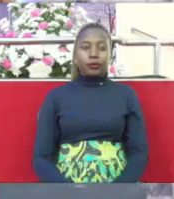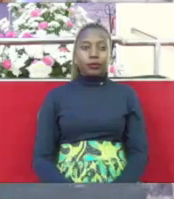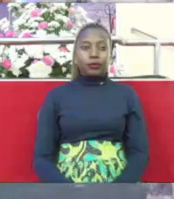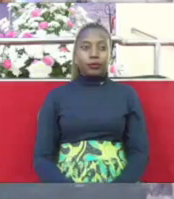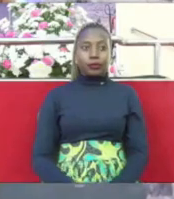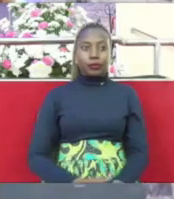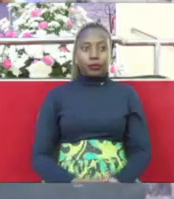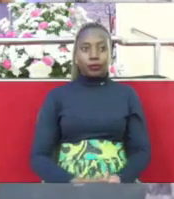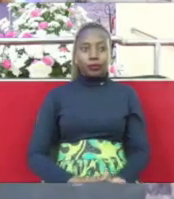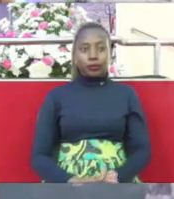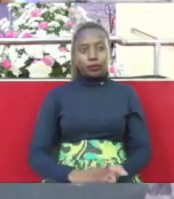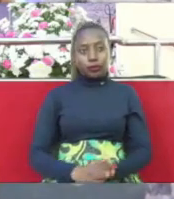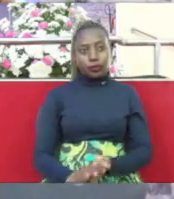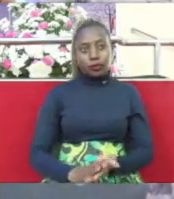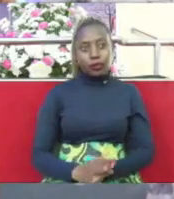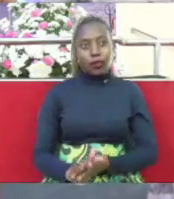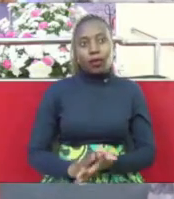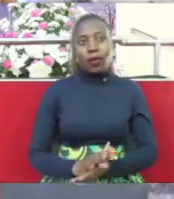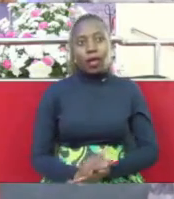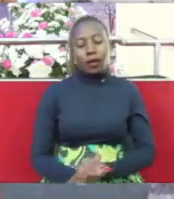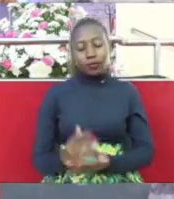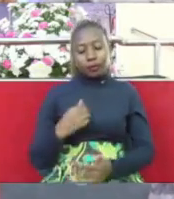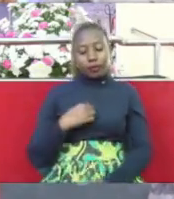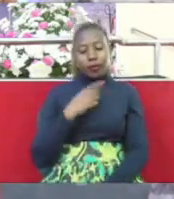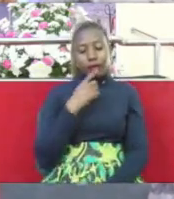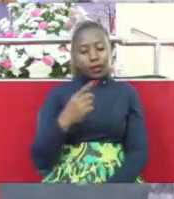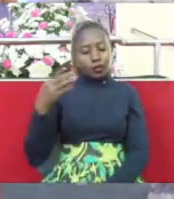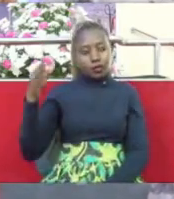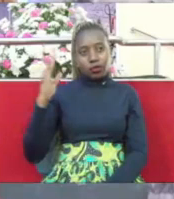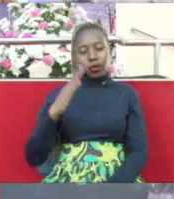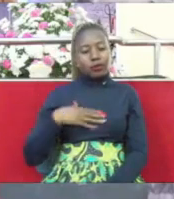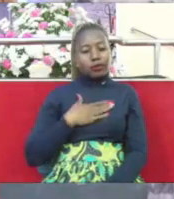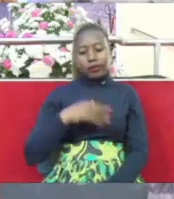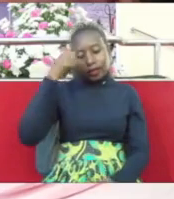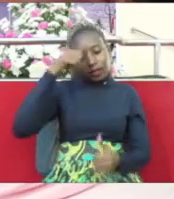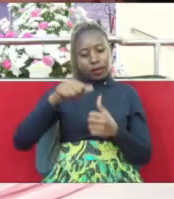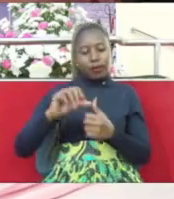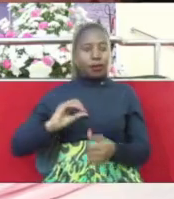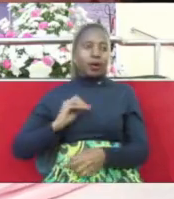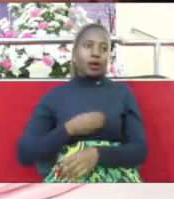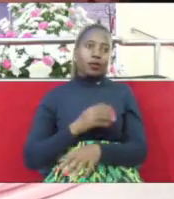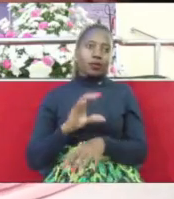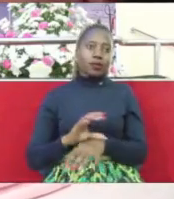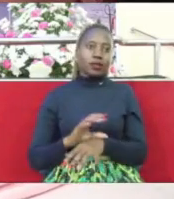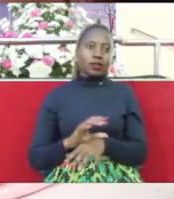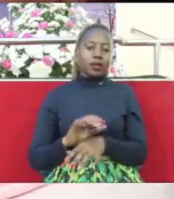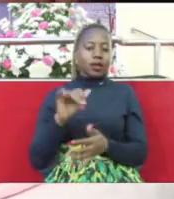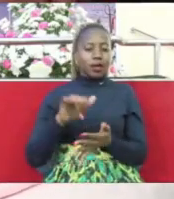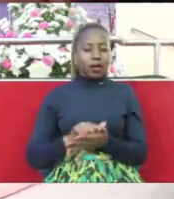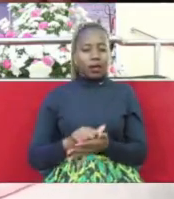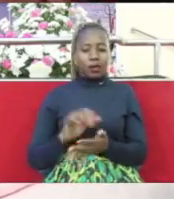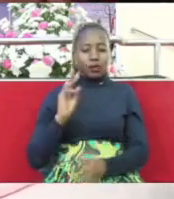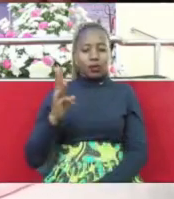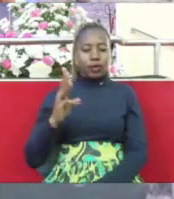oh God, remember our church. Na nikamwambia Bwana kumbuka kanisa letu. That we will not be meeting without you. Kwamba hatutakutana